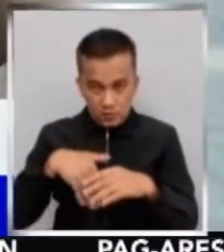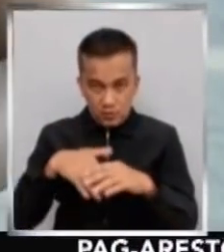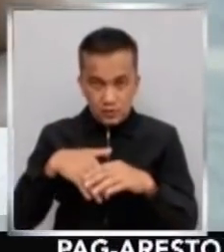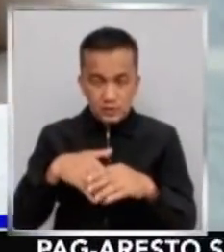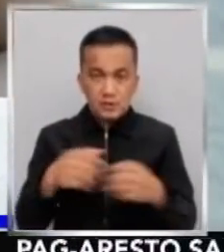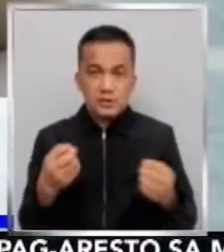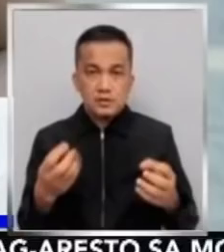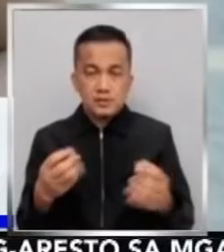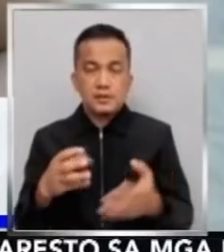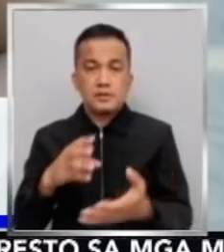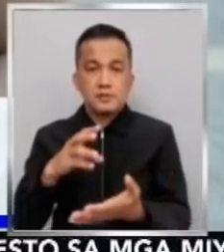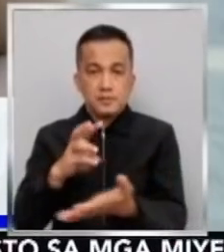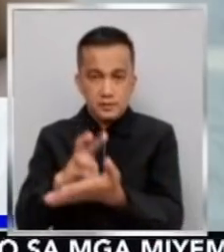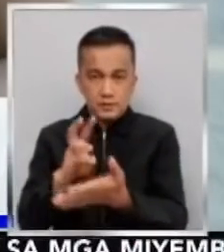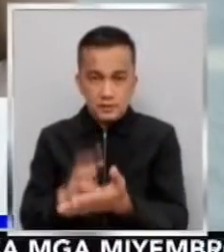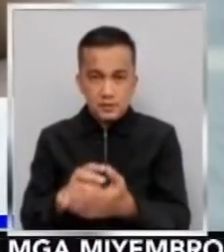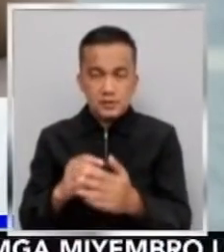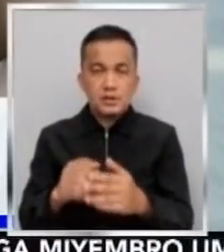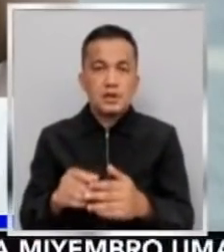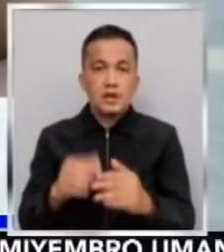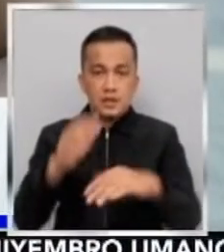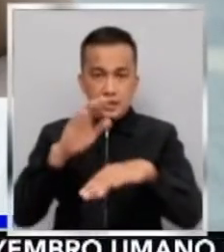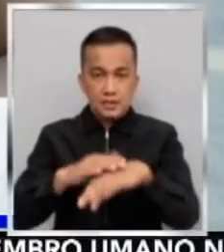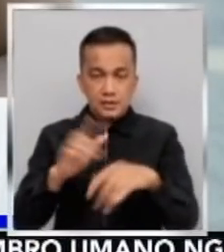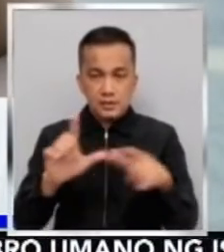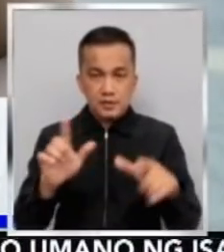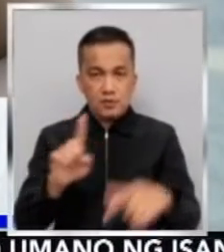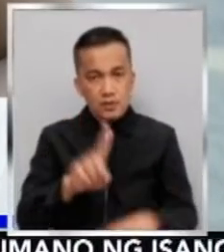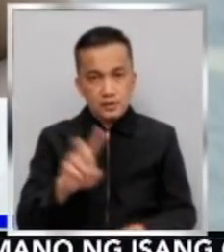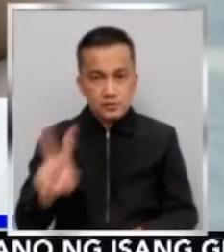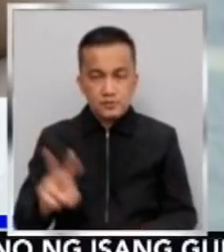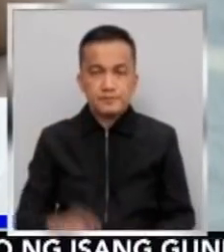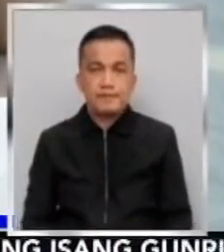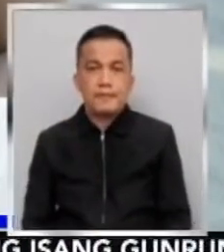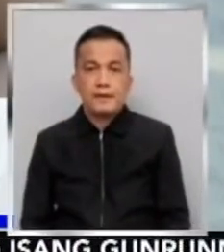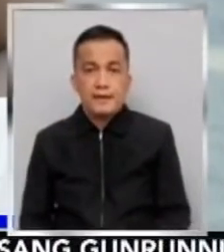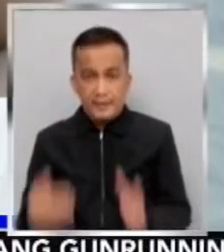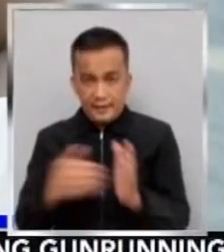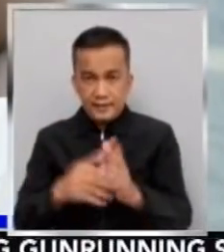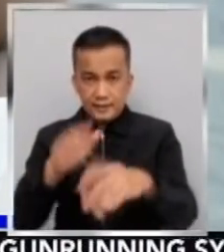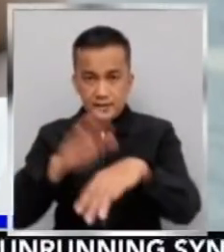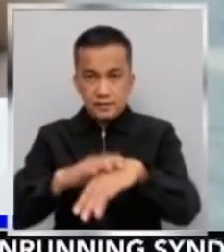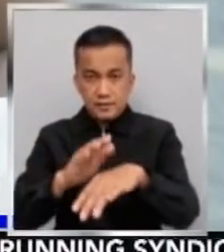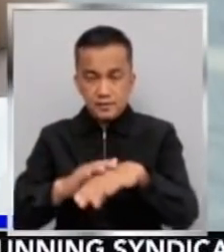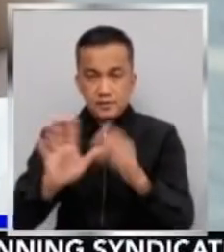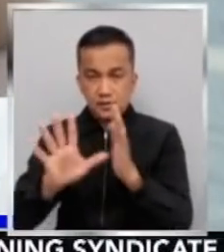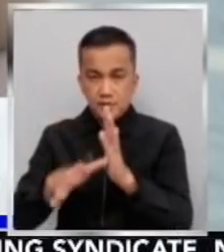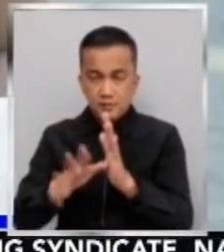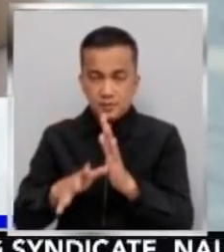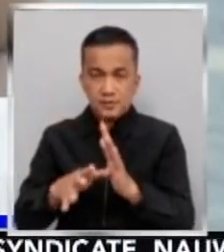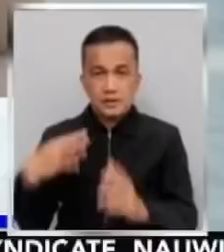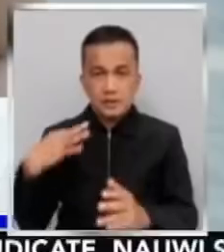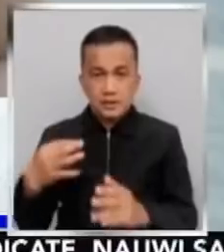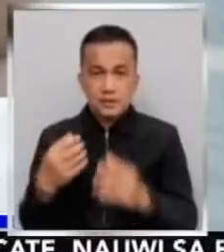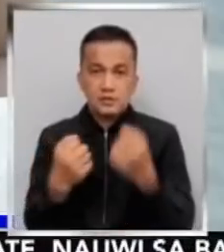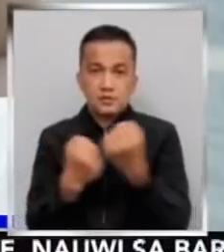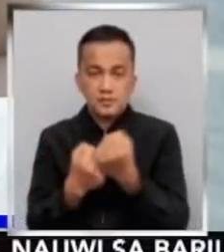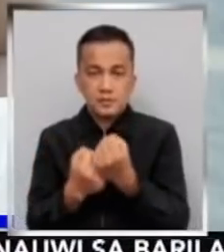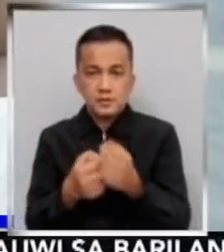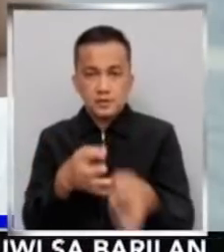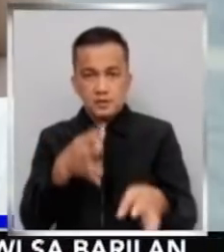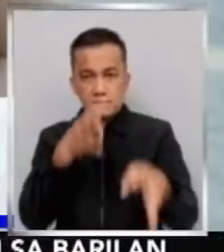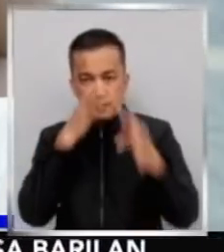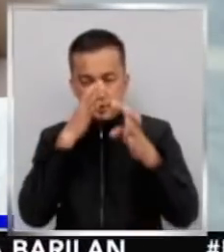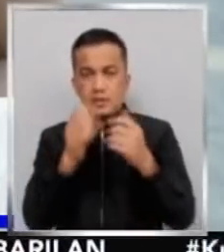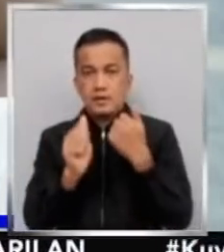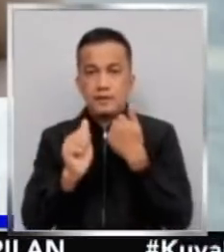ay nakasailalim na sa Alert Level 1 at 2. Muling nagpaalala ang COMELEC sa kapwa-kandidato at mga taga-suporta ang mahigpit pa ring sundin